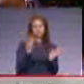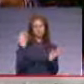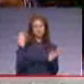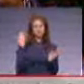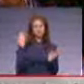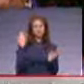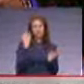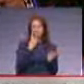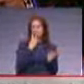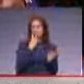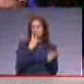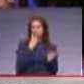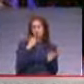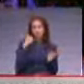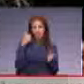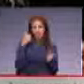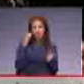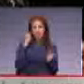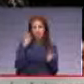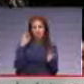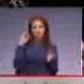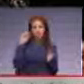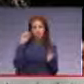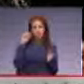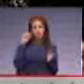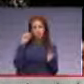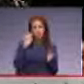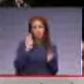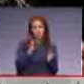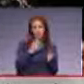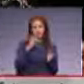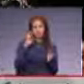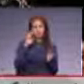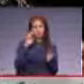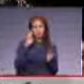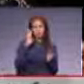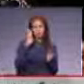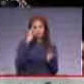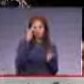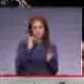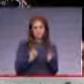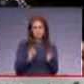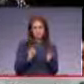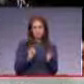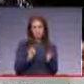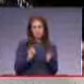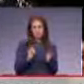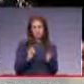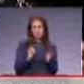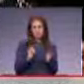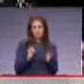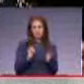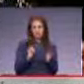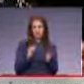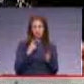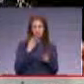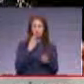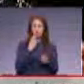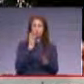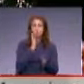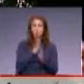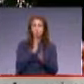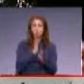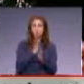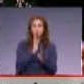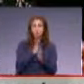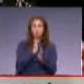يعني اشتغلتوا مع بعض وعملتوا اعمال؟ لا، احمد سكتي. سكتك؟ سكتي يعني احمد زكي